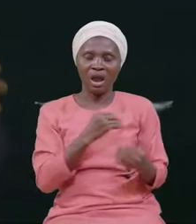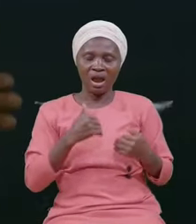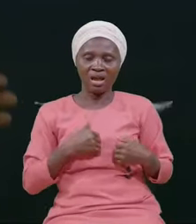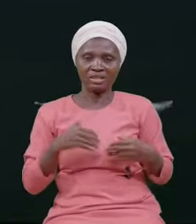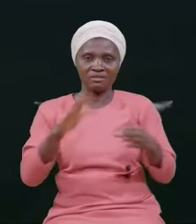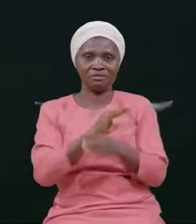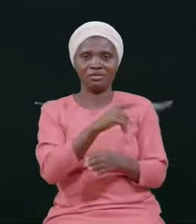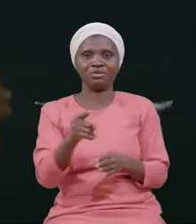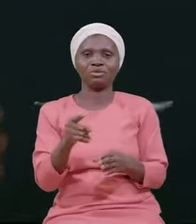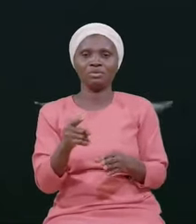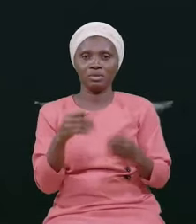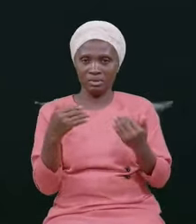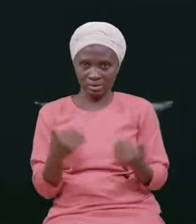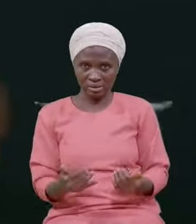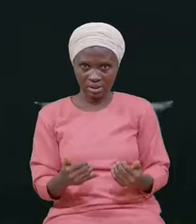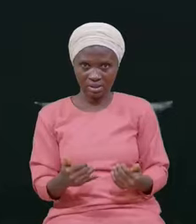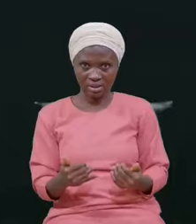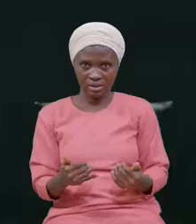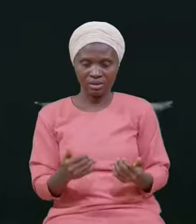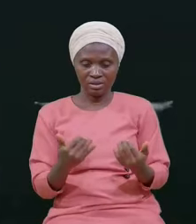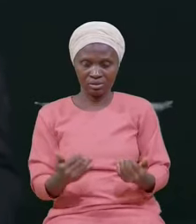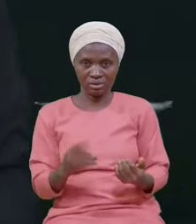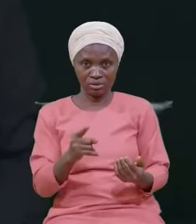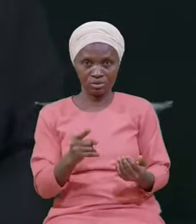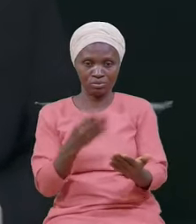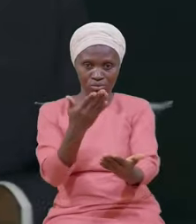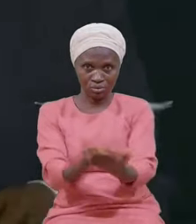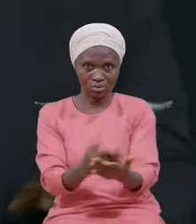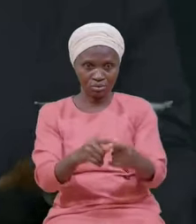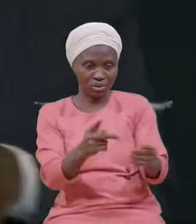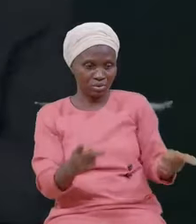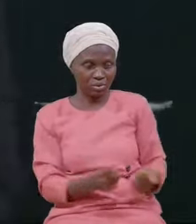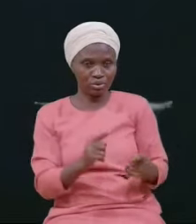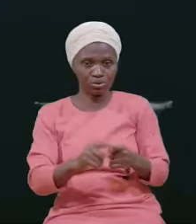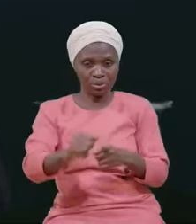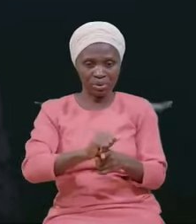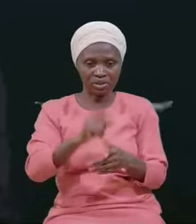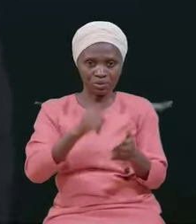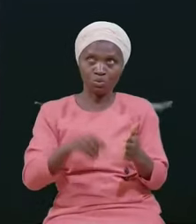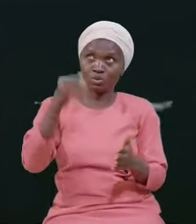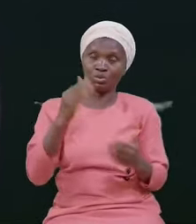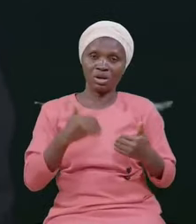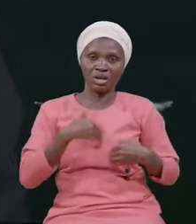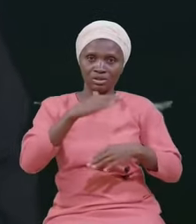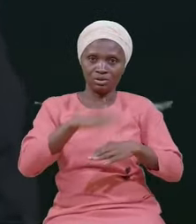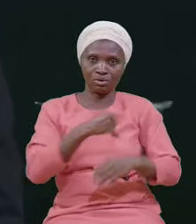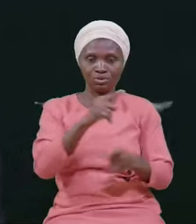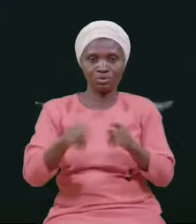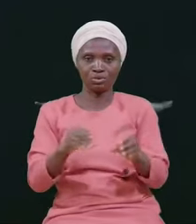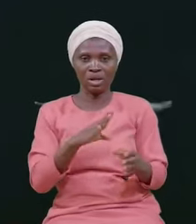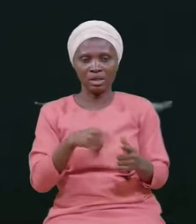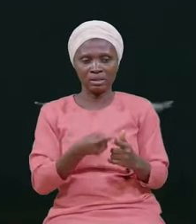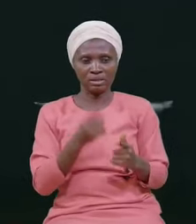viens au lieu où tu dois faire ce que Dieu t'a appelé à faire. Et tu regardes le visage des gens. Et ils sont toujours